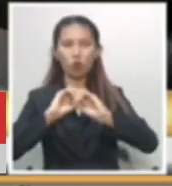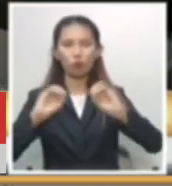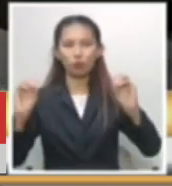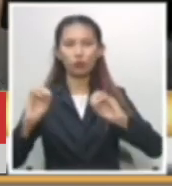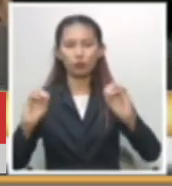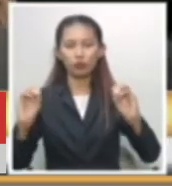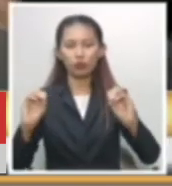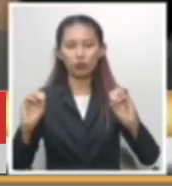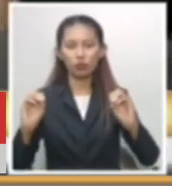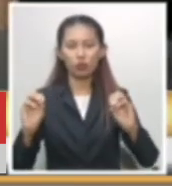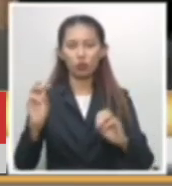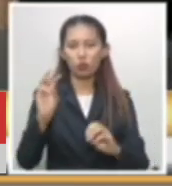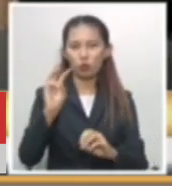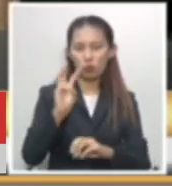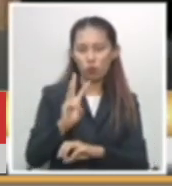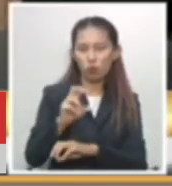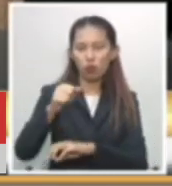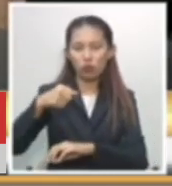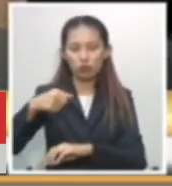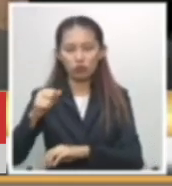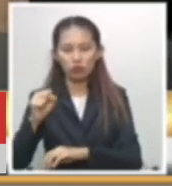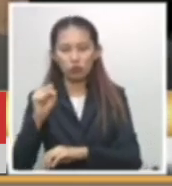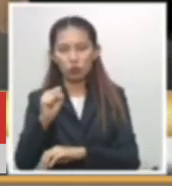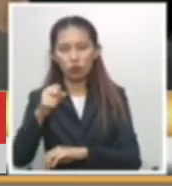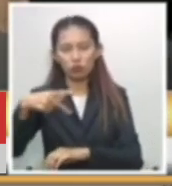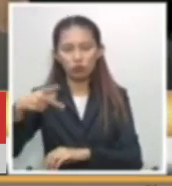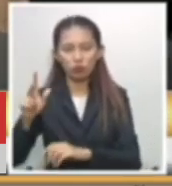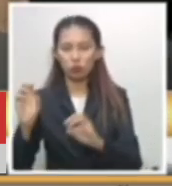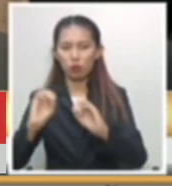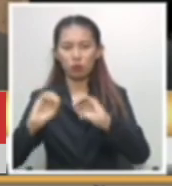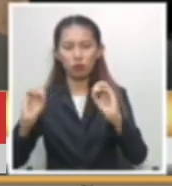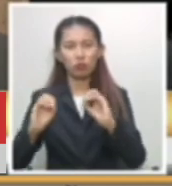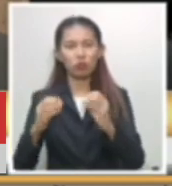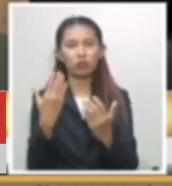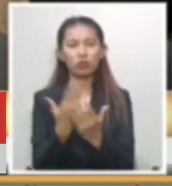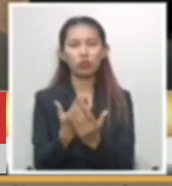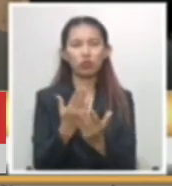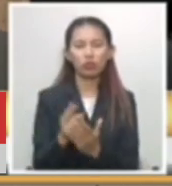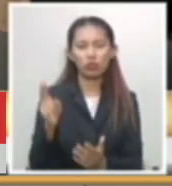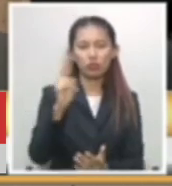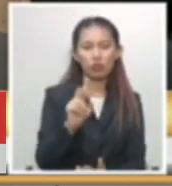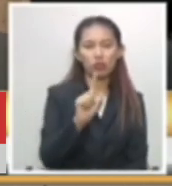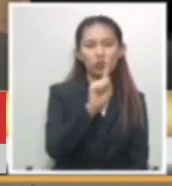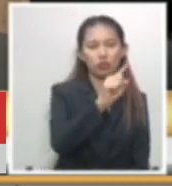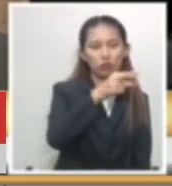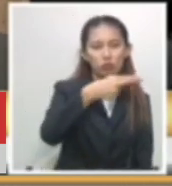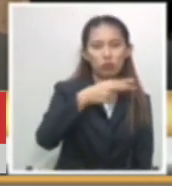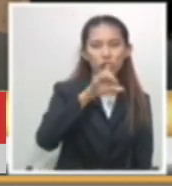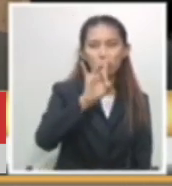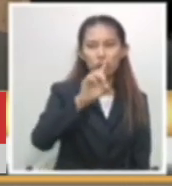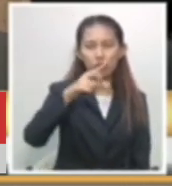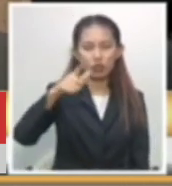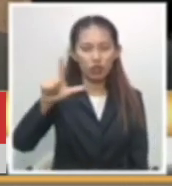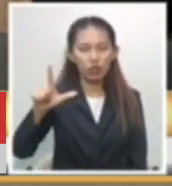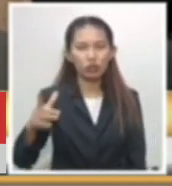ไม่มีวุฒิสภาใช้งบประมาณไป 18,000 ล้านเศษ